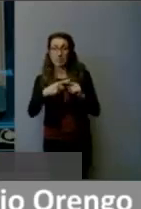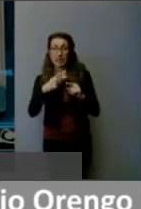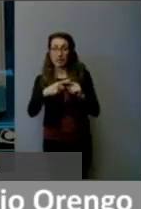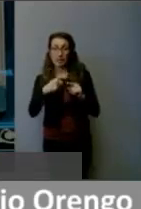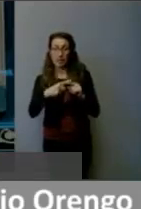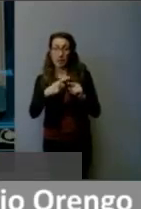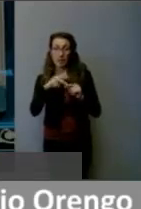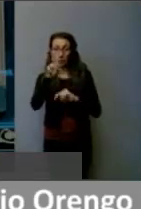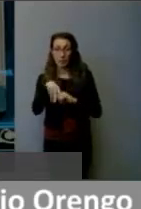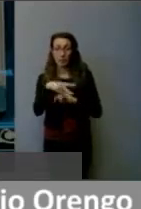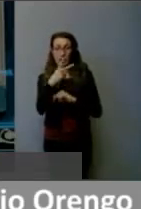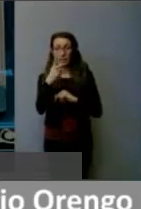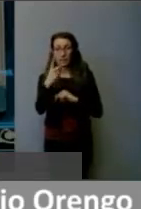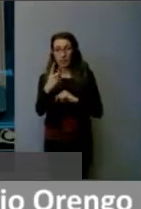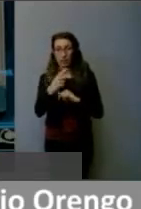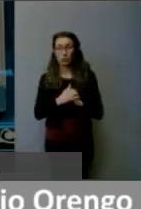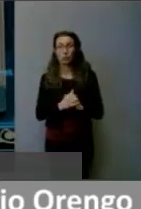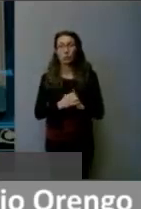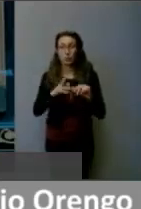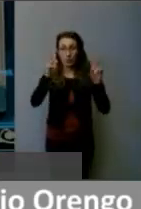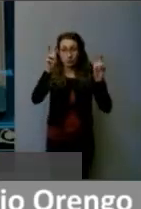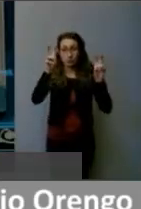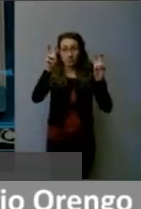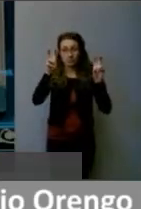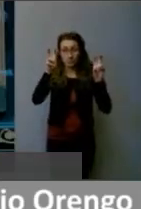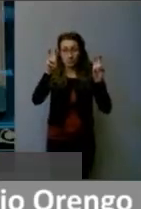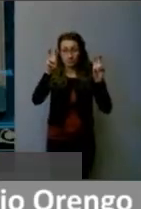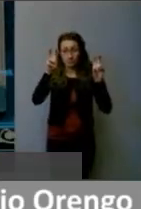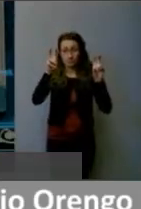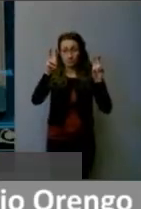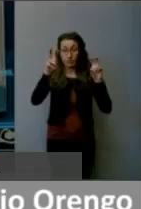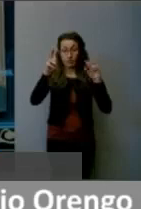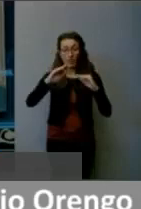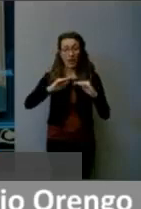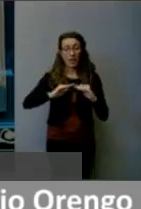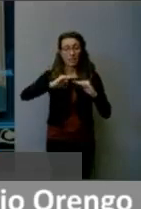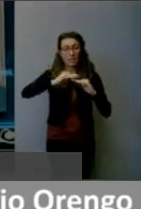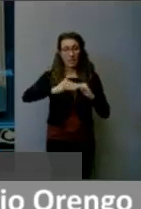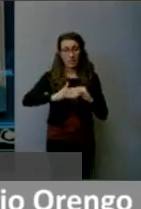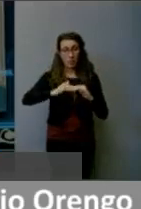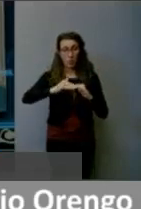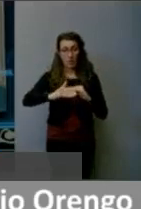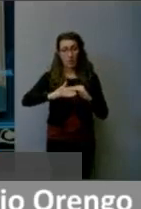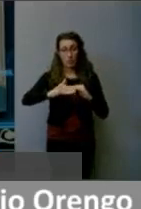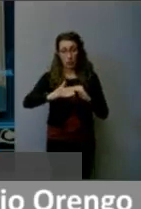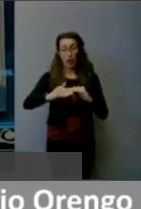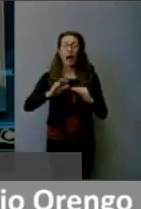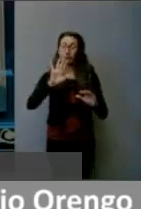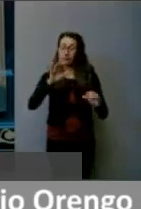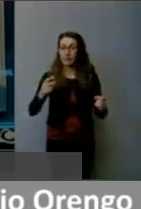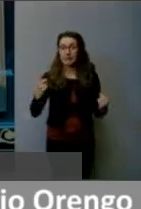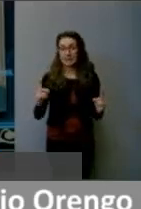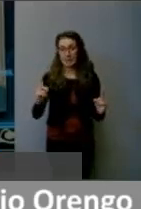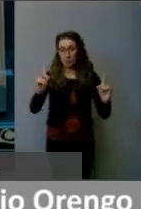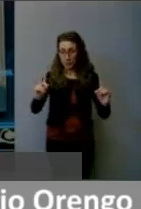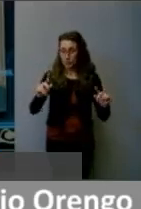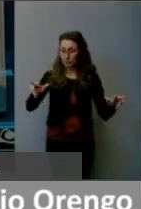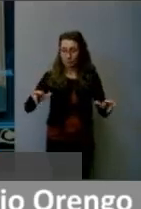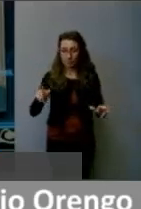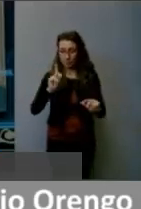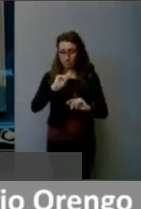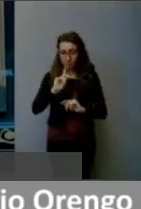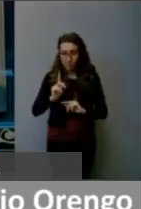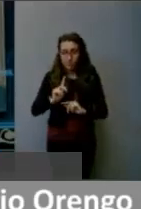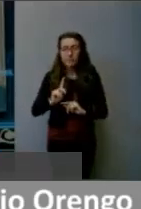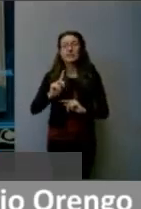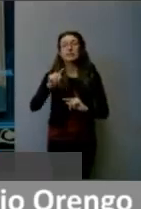2021, visibilità dissuasore di soste e pali sui marciapiedi. L'atto è presentato dalla consigliera Lodi Cristina, Terrile